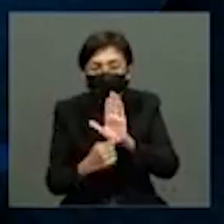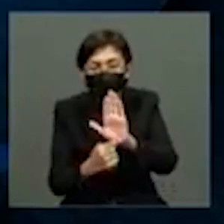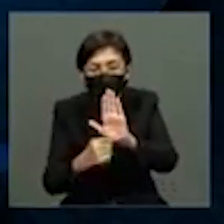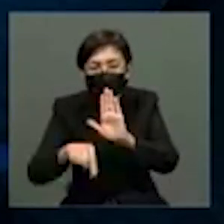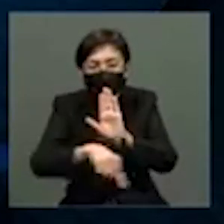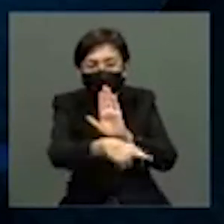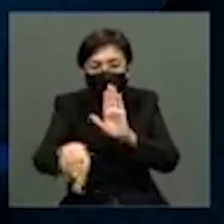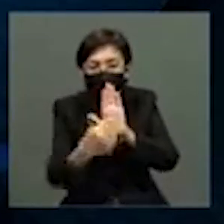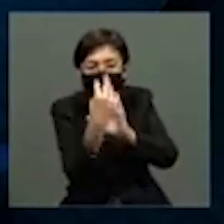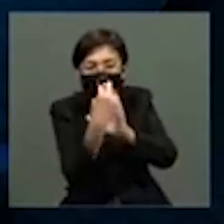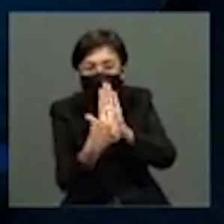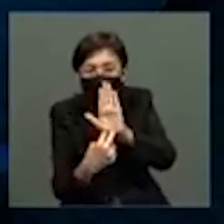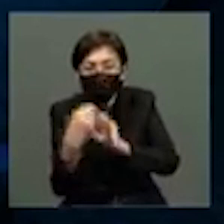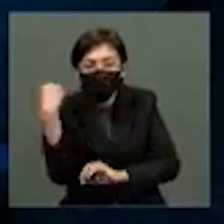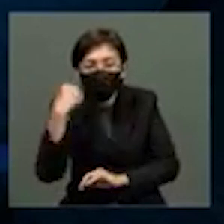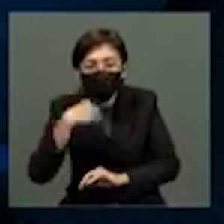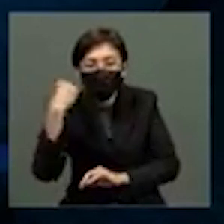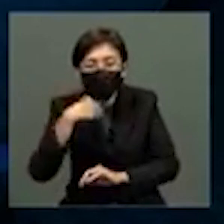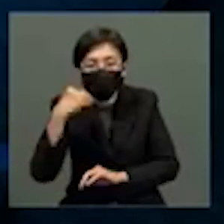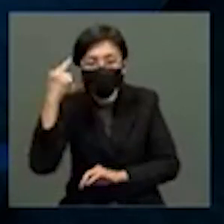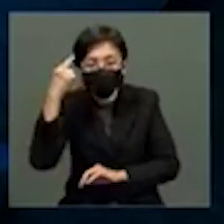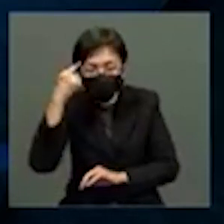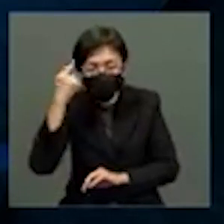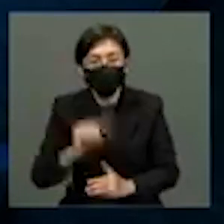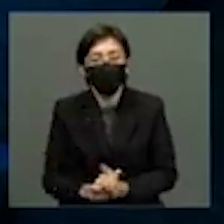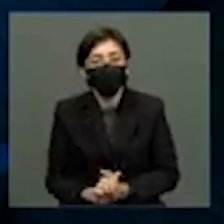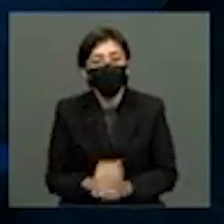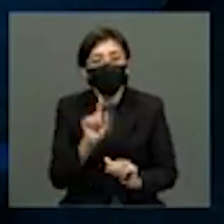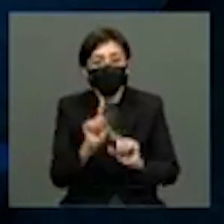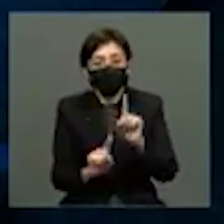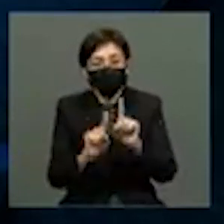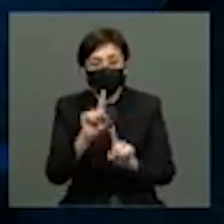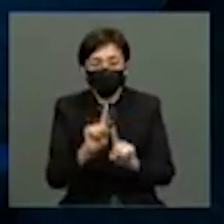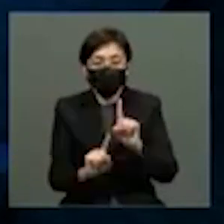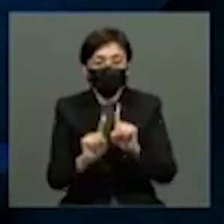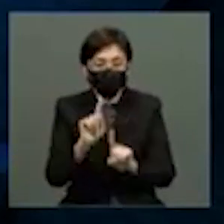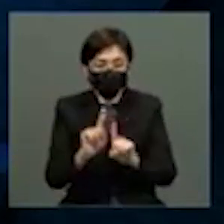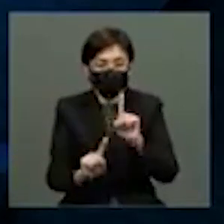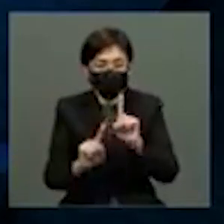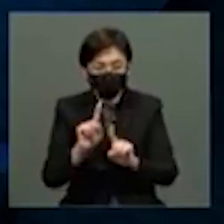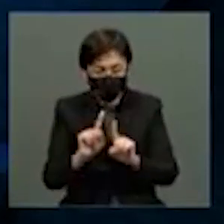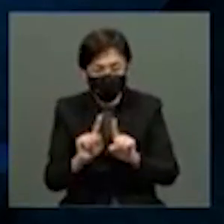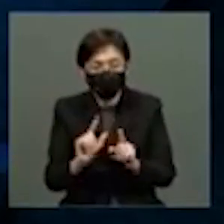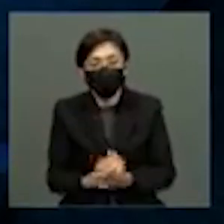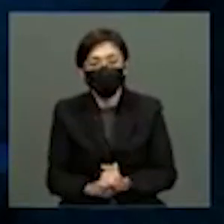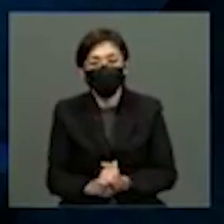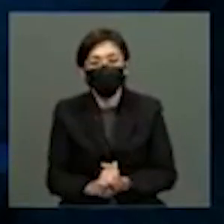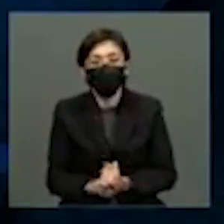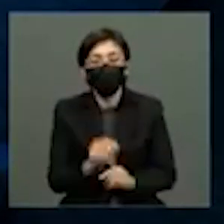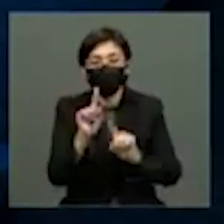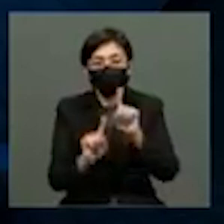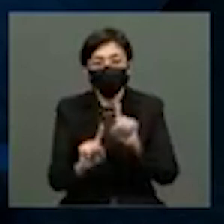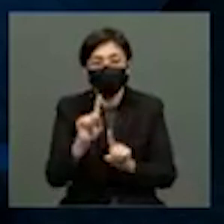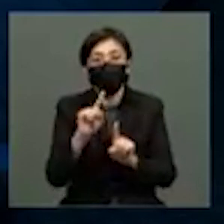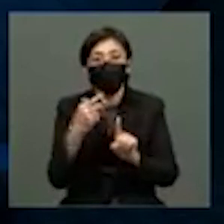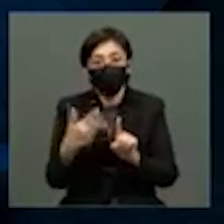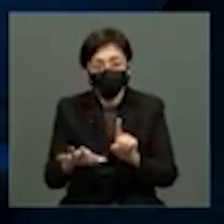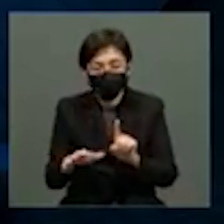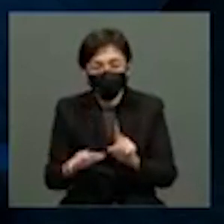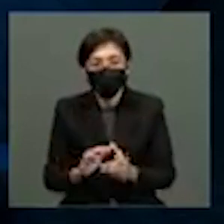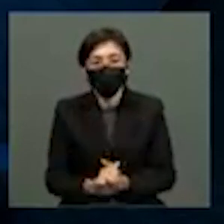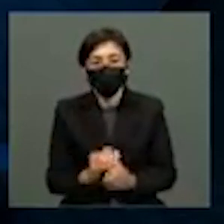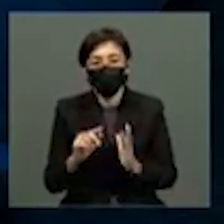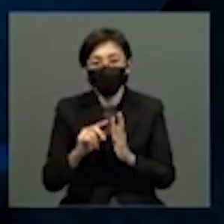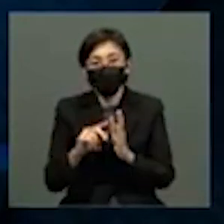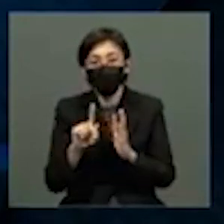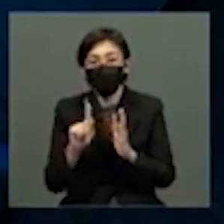ให้เห็นภาพเป็นรายวันนะครับเขามีการประมาณการประเมินว่าสิ่งที่จะมีการเขตที่มีการ